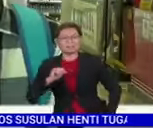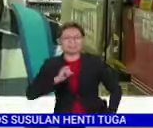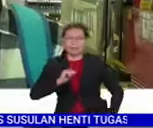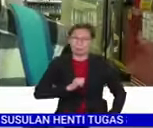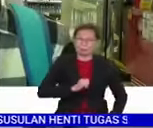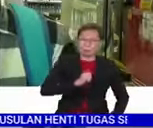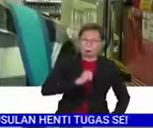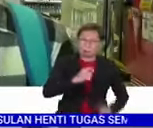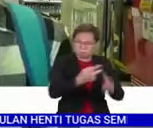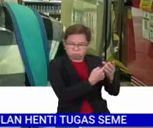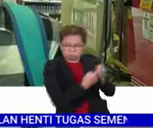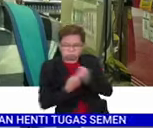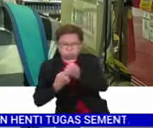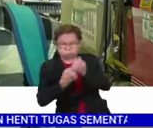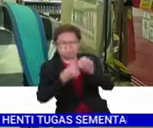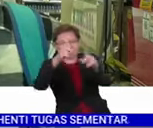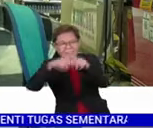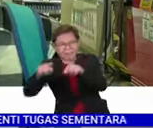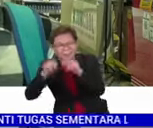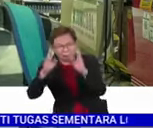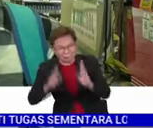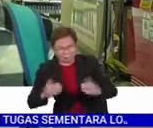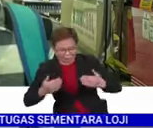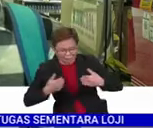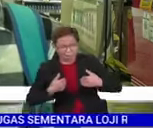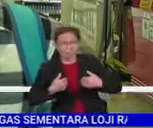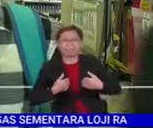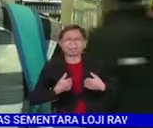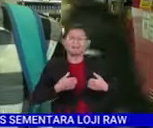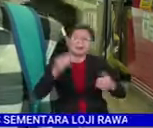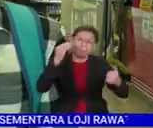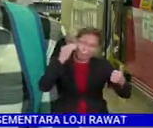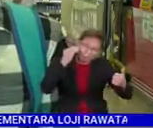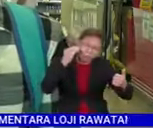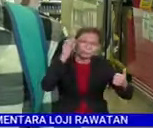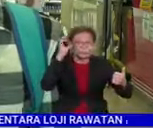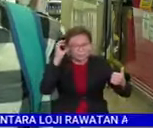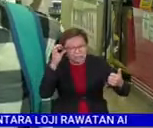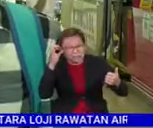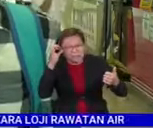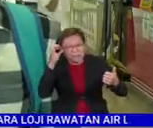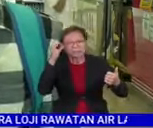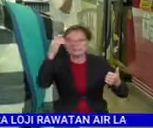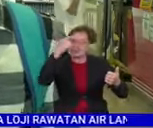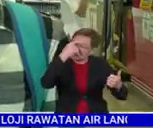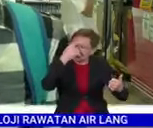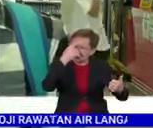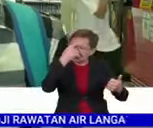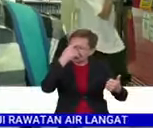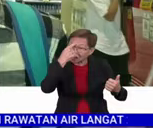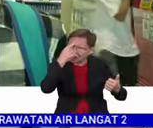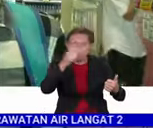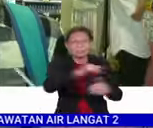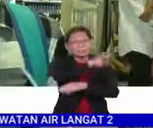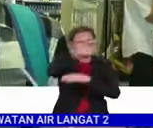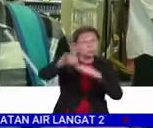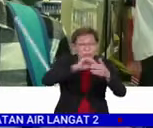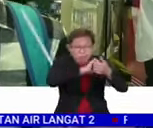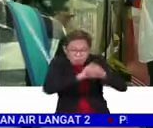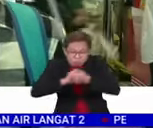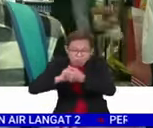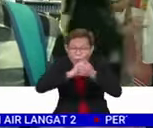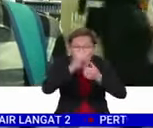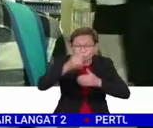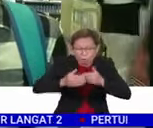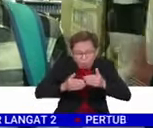culture dia, perpaduan yang sangat berbilang kaum. Ada Malaysia, ada Melayu, India, China, dan diorang semua bersatu padu